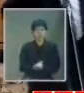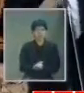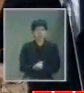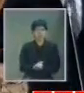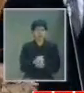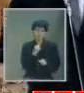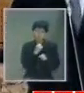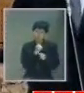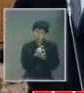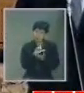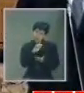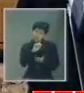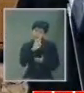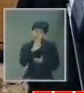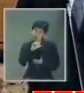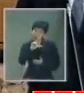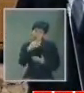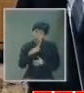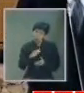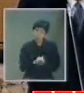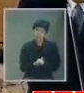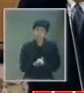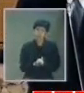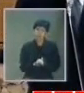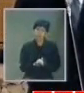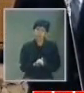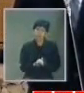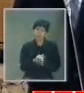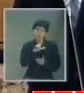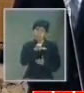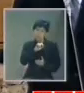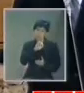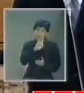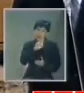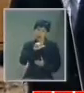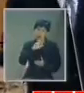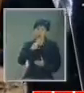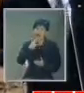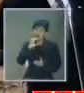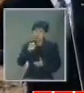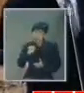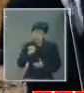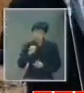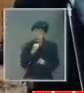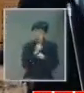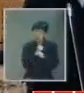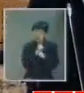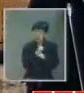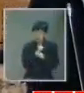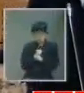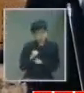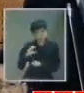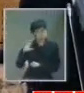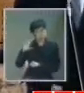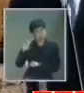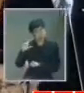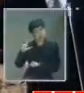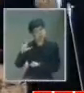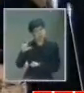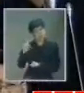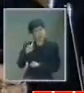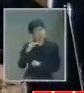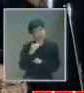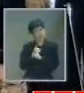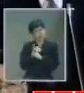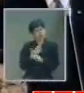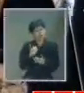ขาได้มา29ล้าน6แสนเขาใช้ไปตั้ง50แล้วเฉลิม